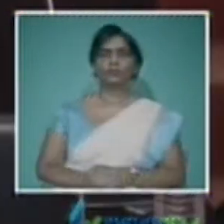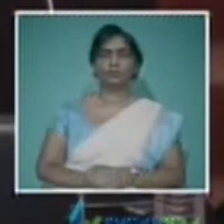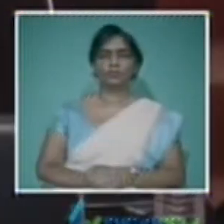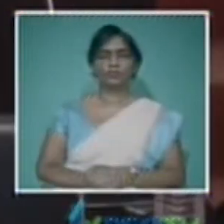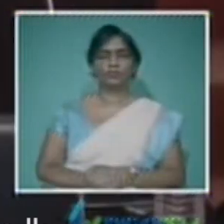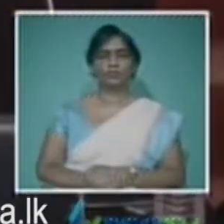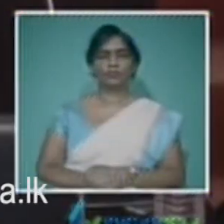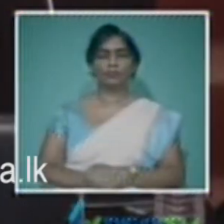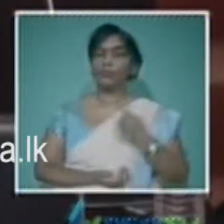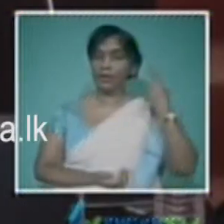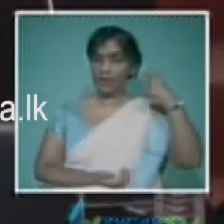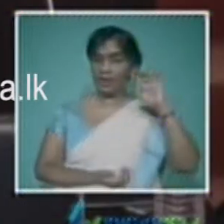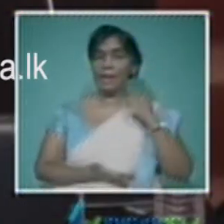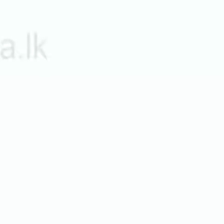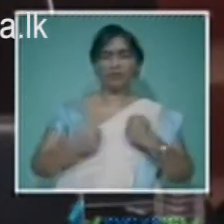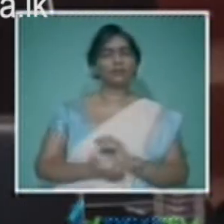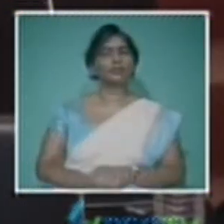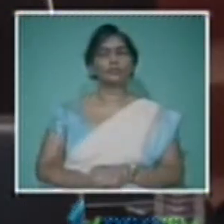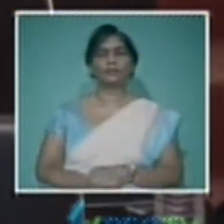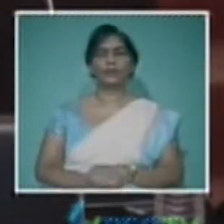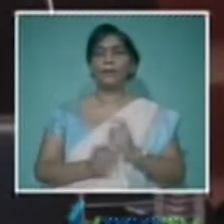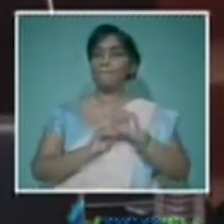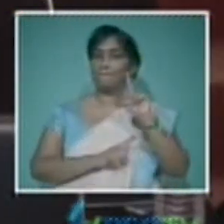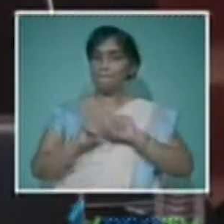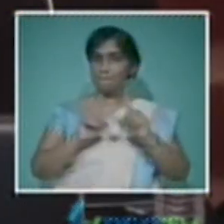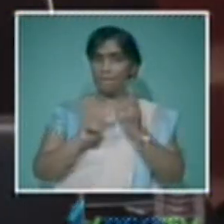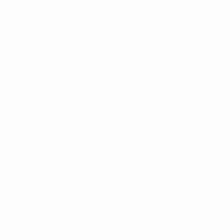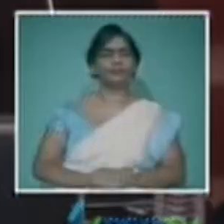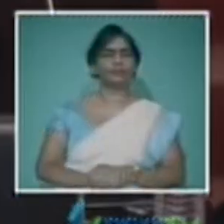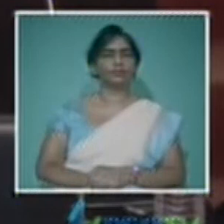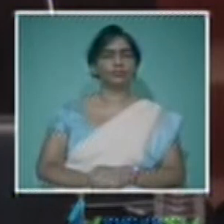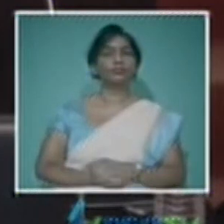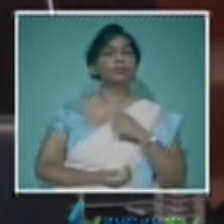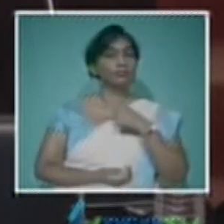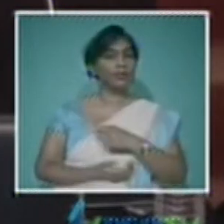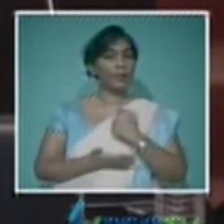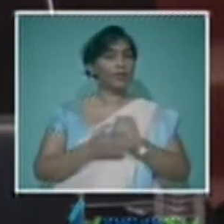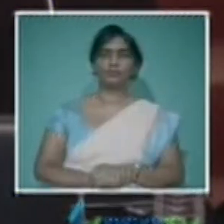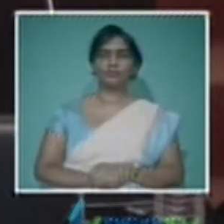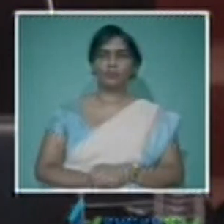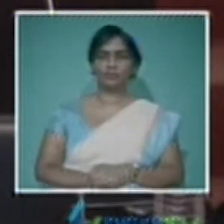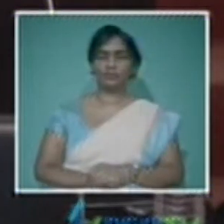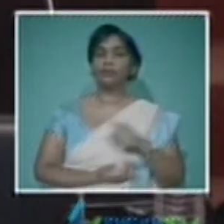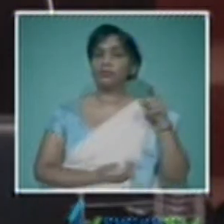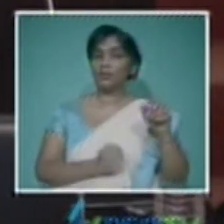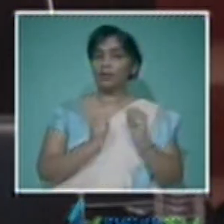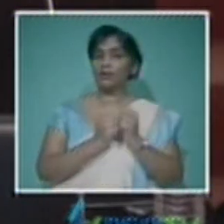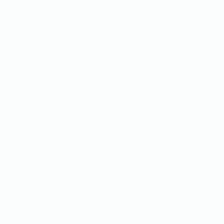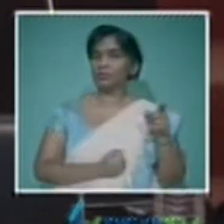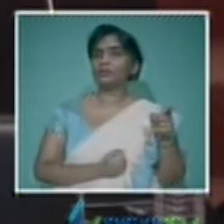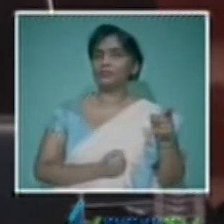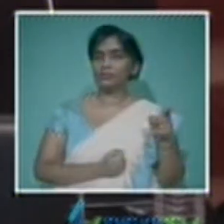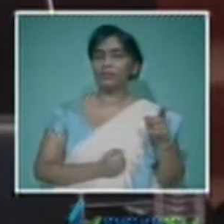කරමු. ඊයේ මහා බැංකුව අධිපතිතුමා පාර්ලිමේන්තුවට ආව දේශනයක් කරන්න. එතුමාගේ කතාවේ කිව්වා එතුමා වැඩ බාර